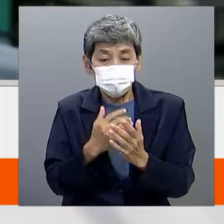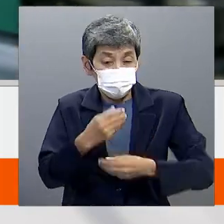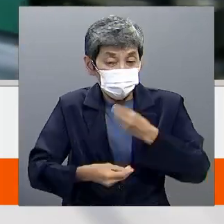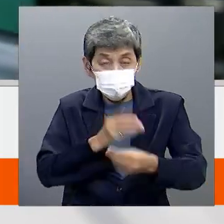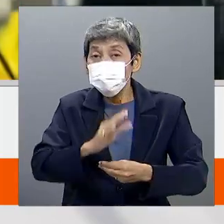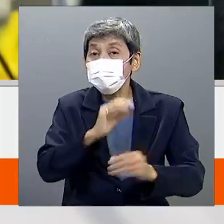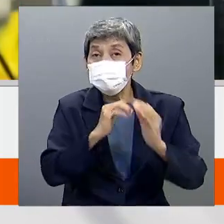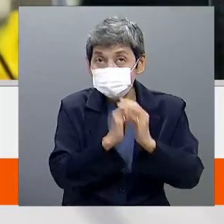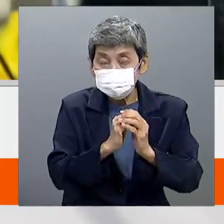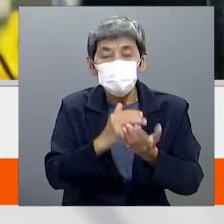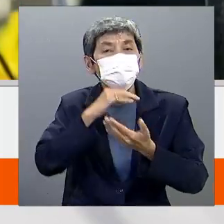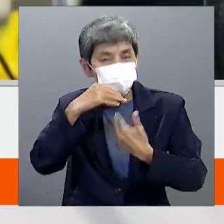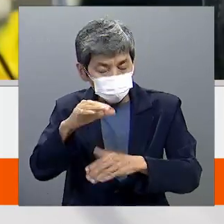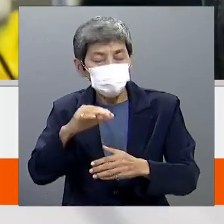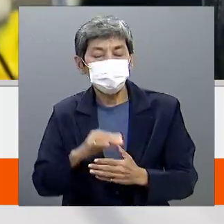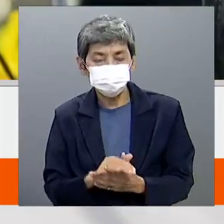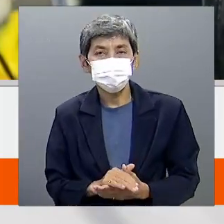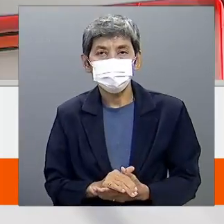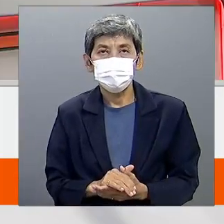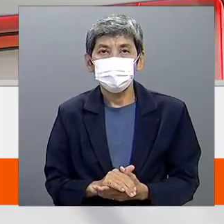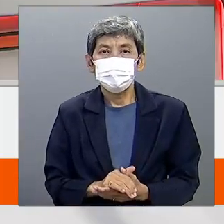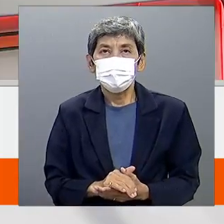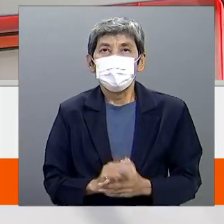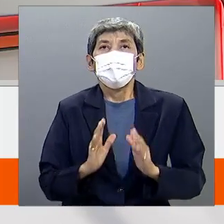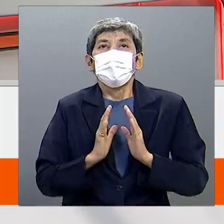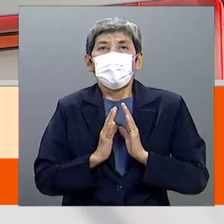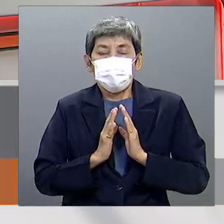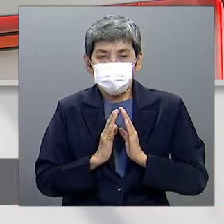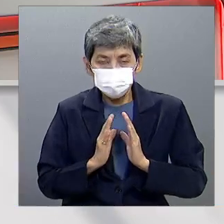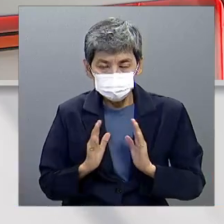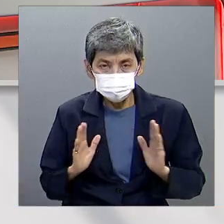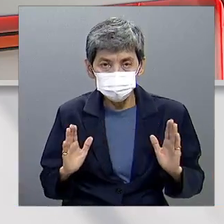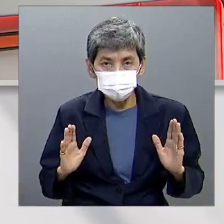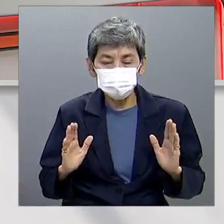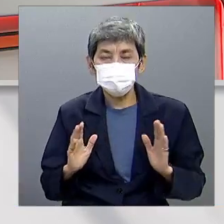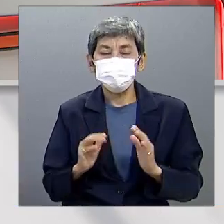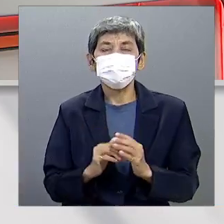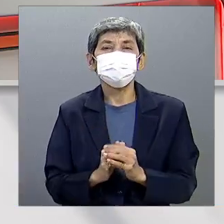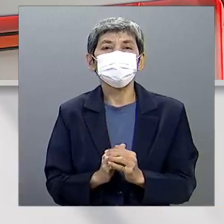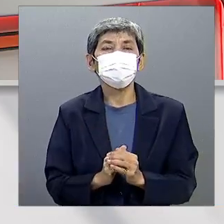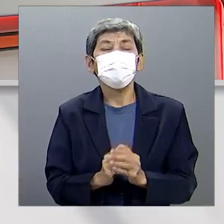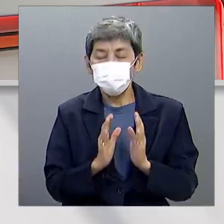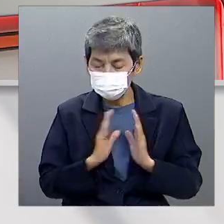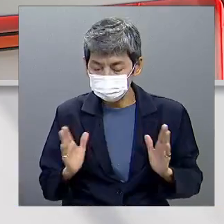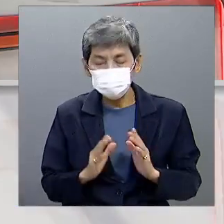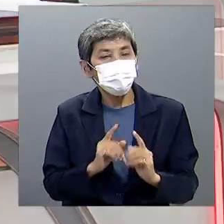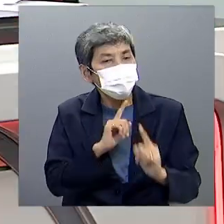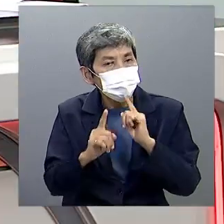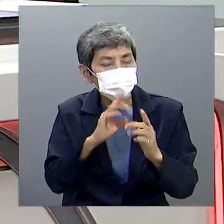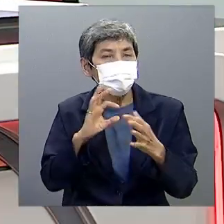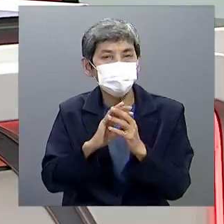ออก แล้วค่ะขอบคุณมากนะคะคุณภัยจิตคะสำหรับการประเมินสถานการณ์ร่วมกันในวันนี้นะคะขอบคุณค่ะคุ